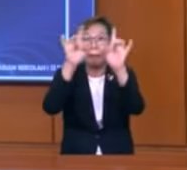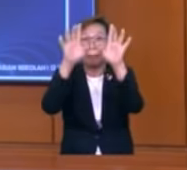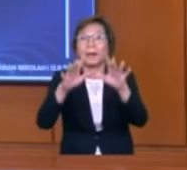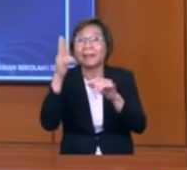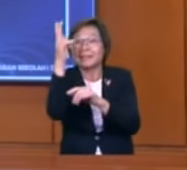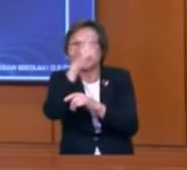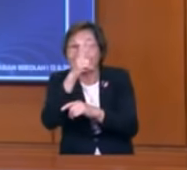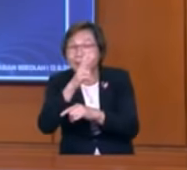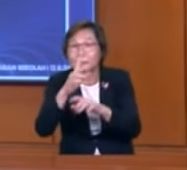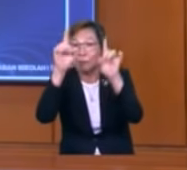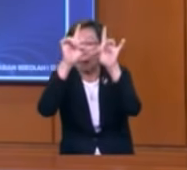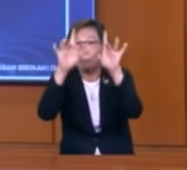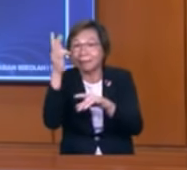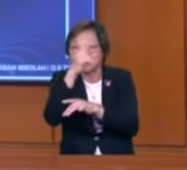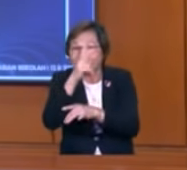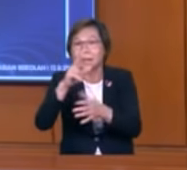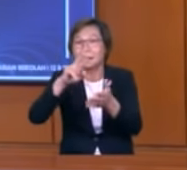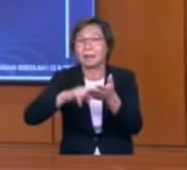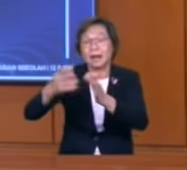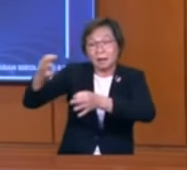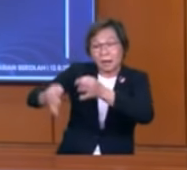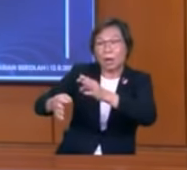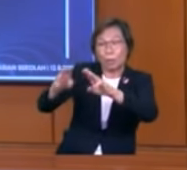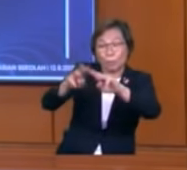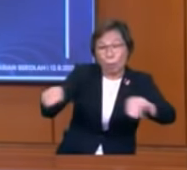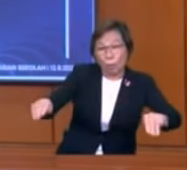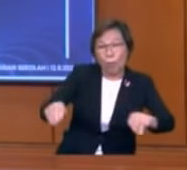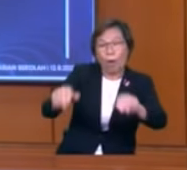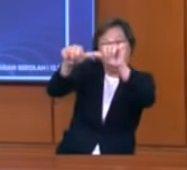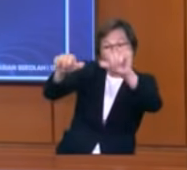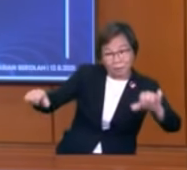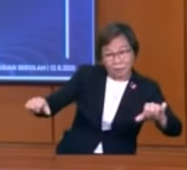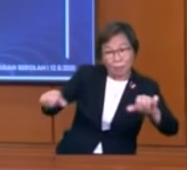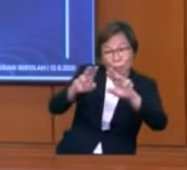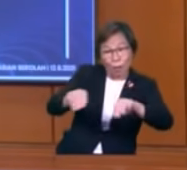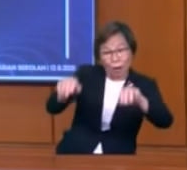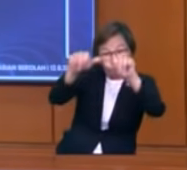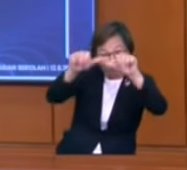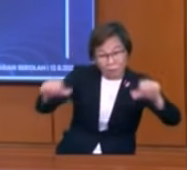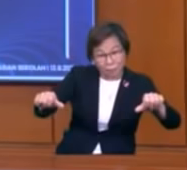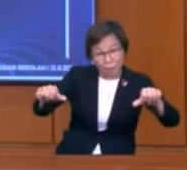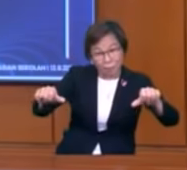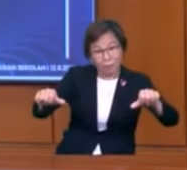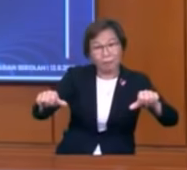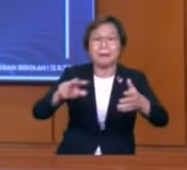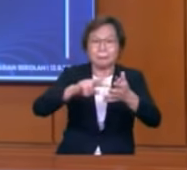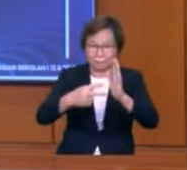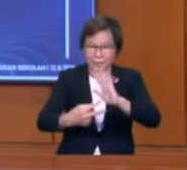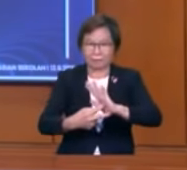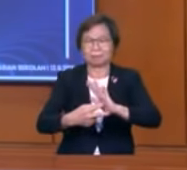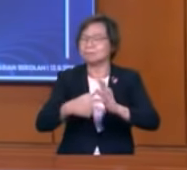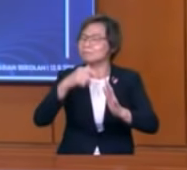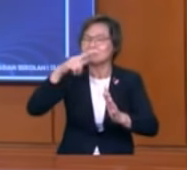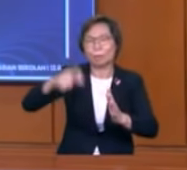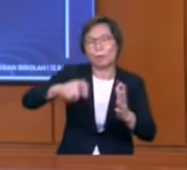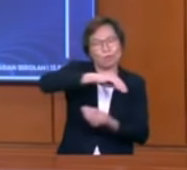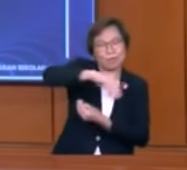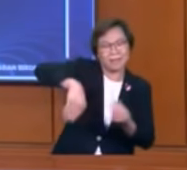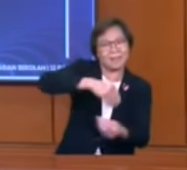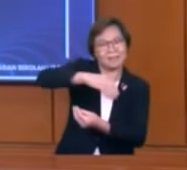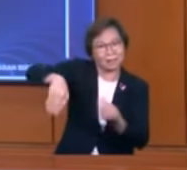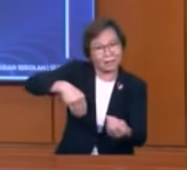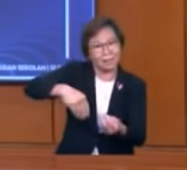kalau mereka ini adalah murid asrama maka mereka tak digulirkan